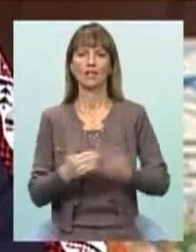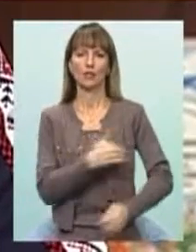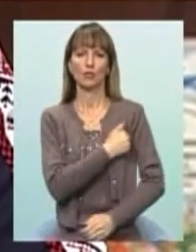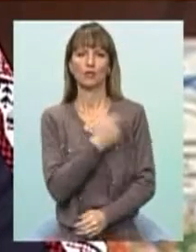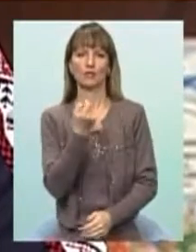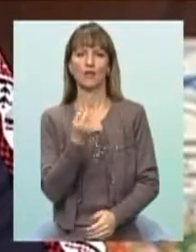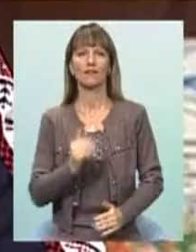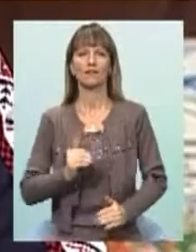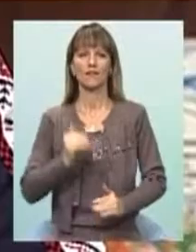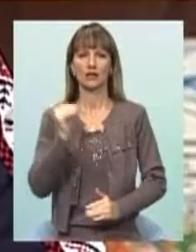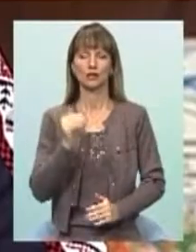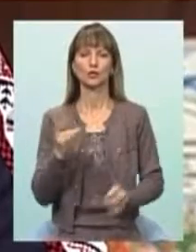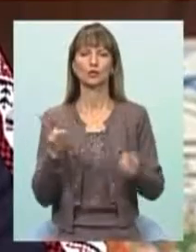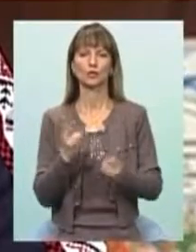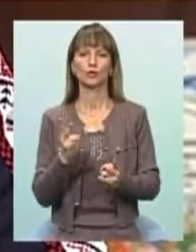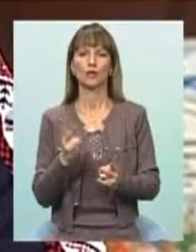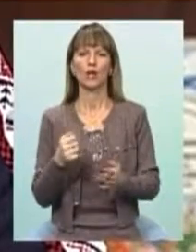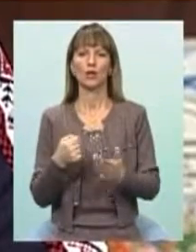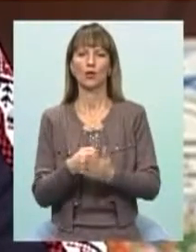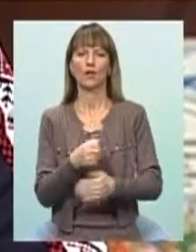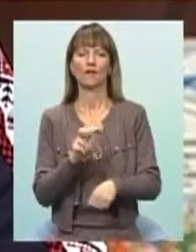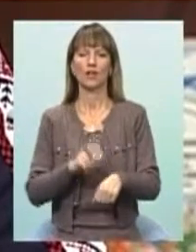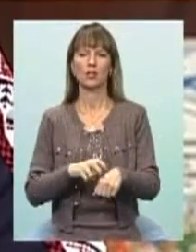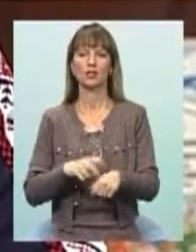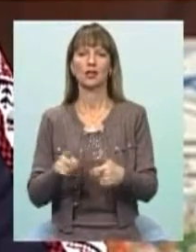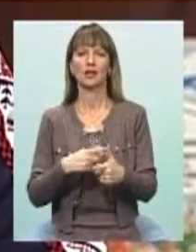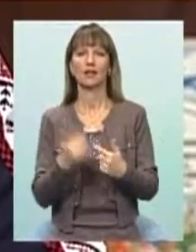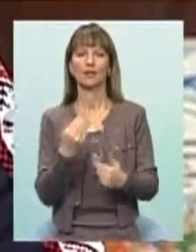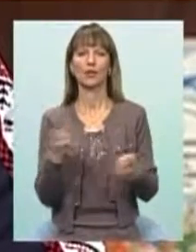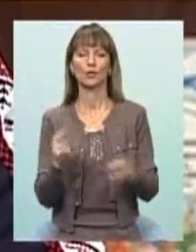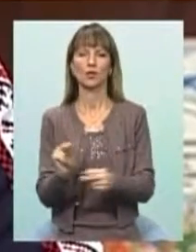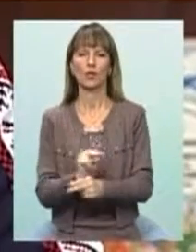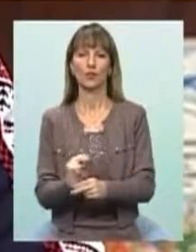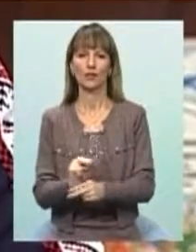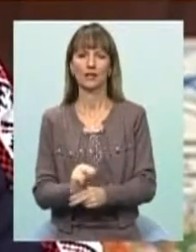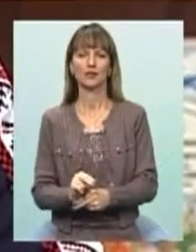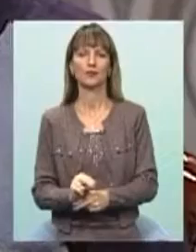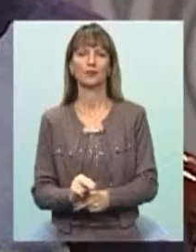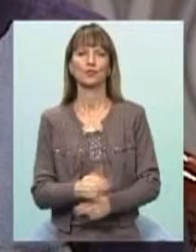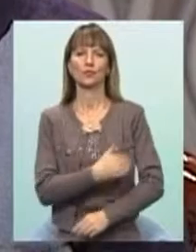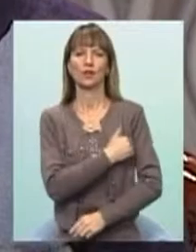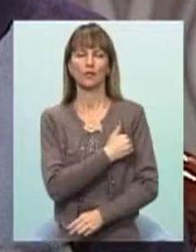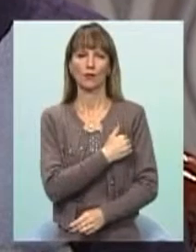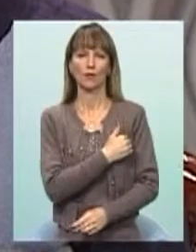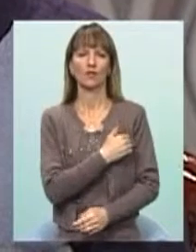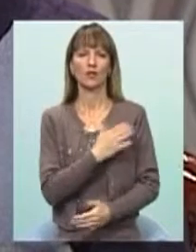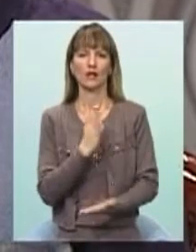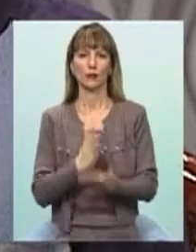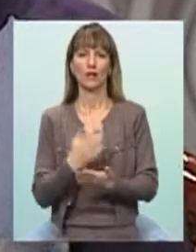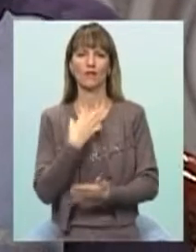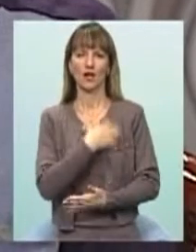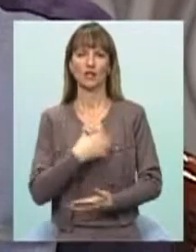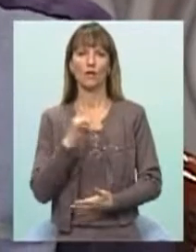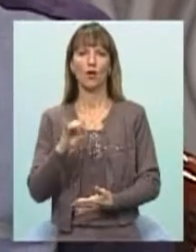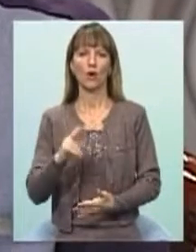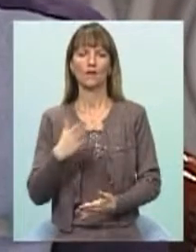вища, то слід якось звернутися або до лікаря, або вам треба лікуватися. Тобто термометр відіграє у нашому житті дуже велику